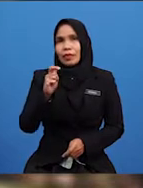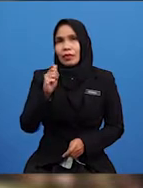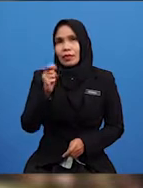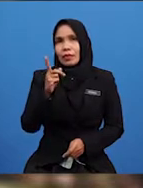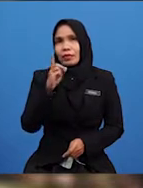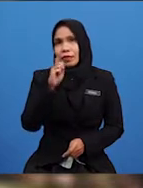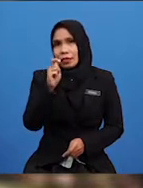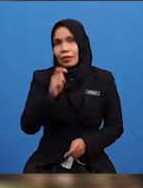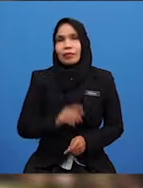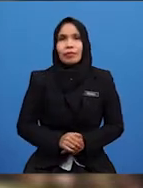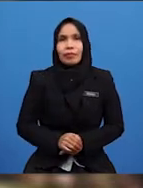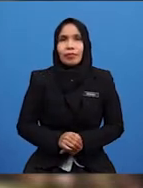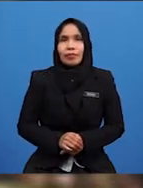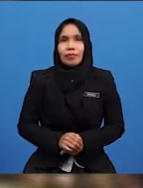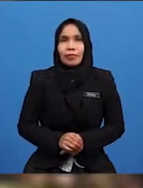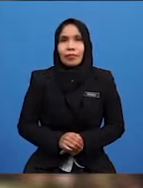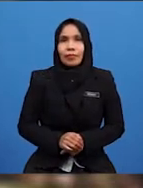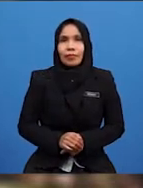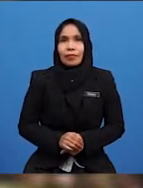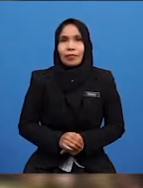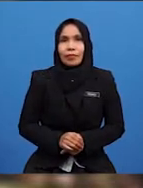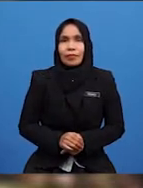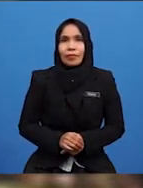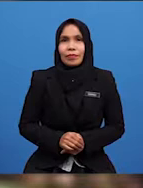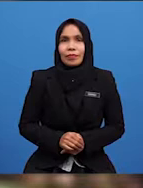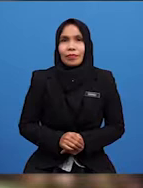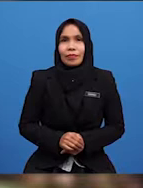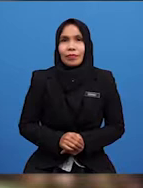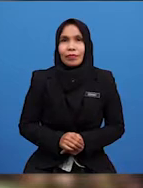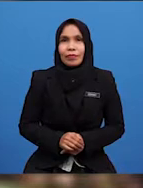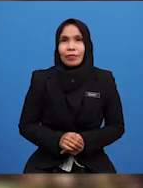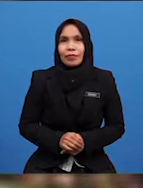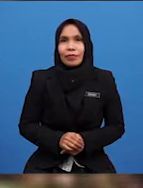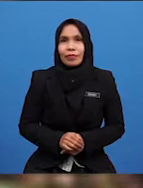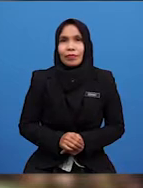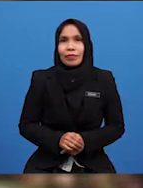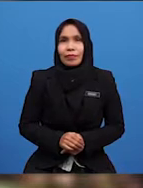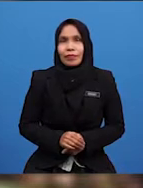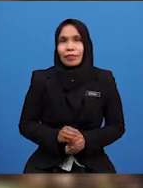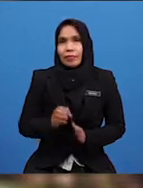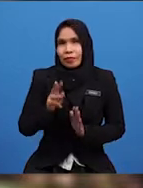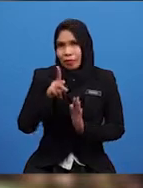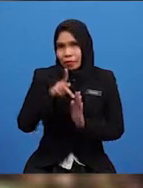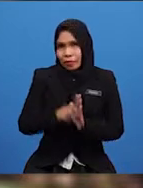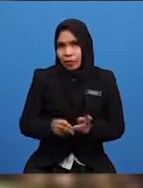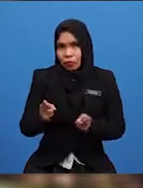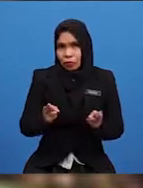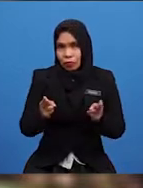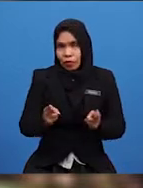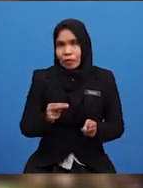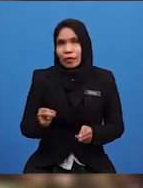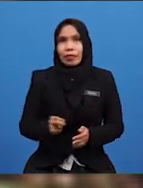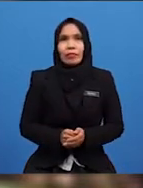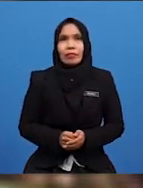tempat penginapan, syah bandar yang menjaga kebajikan pedagang. Pengurusan perdagangan yang